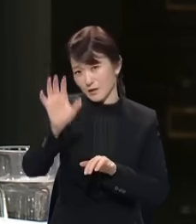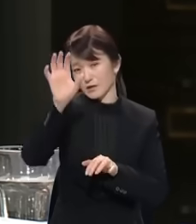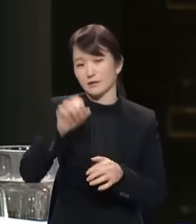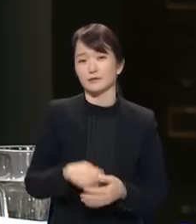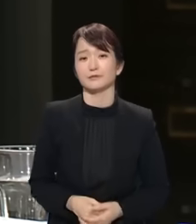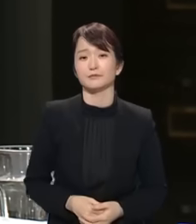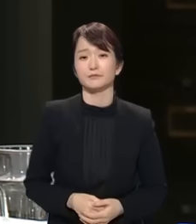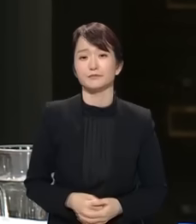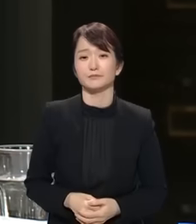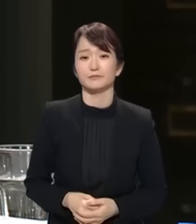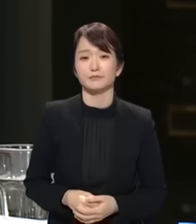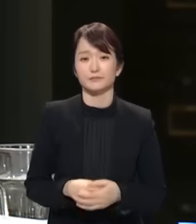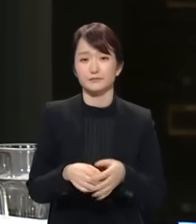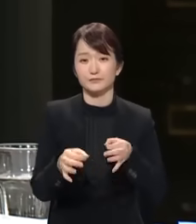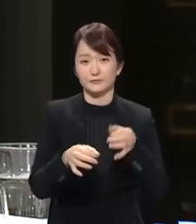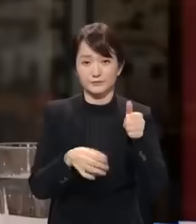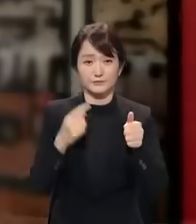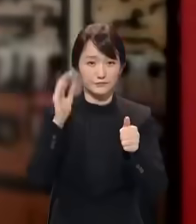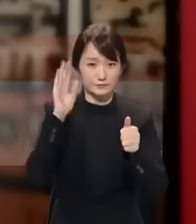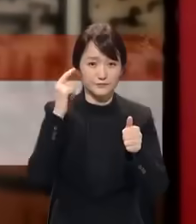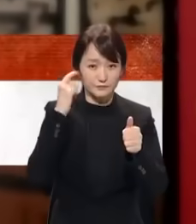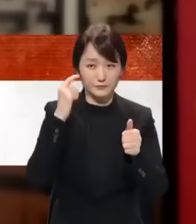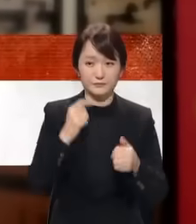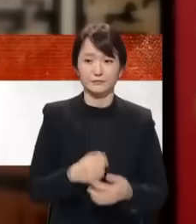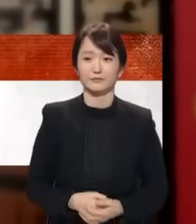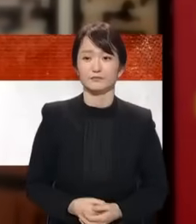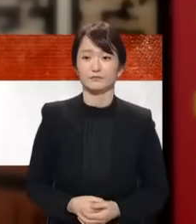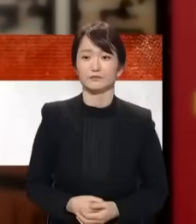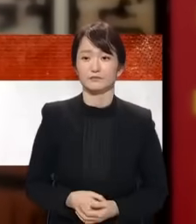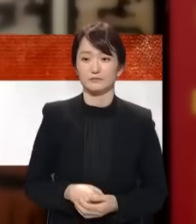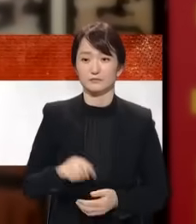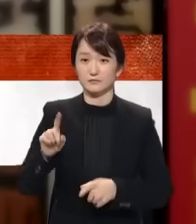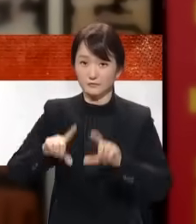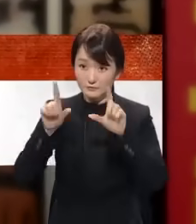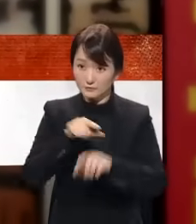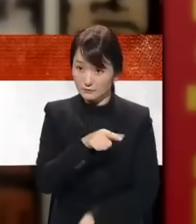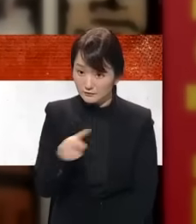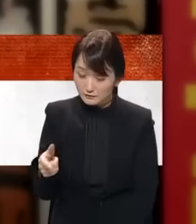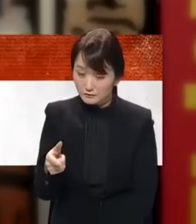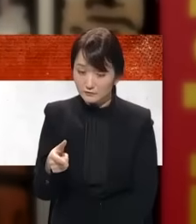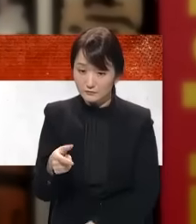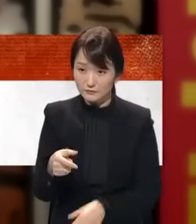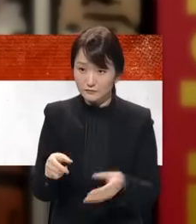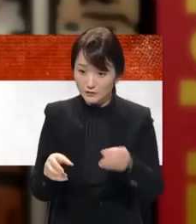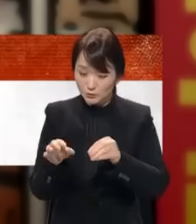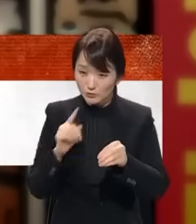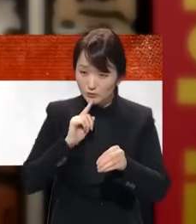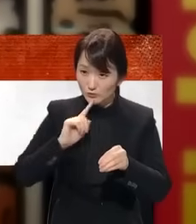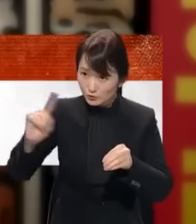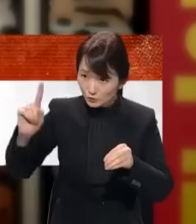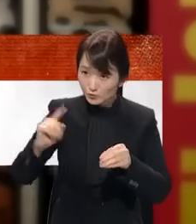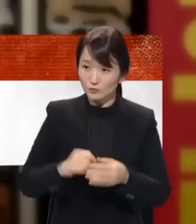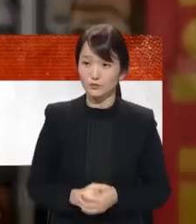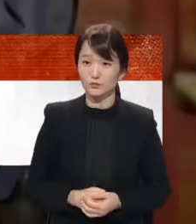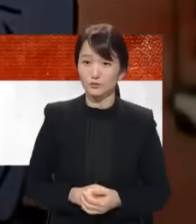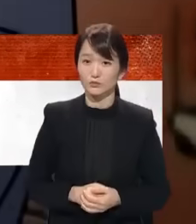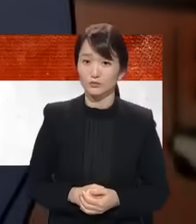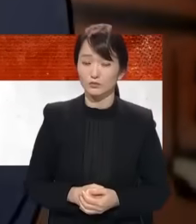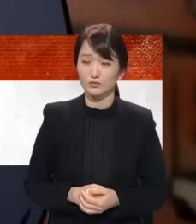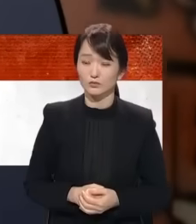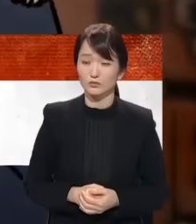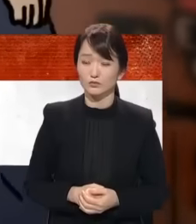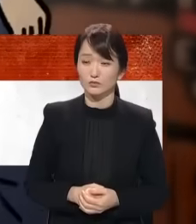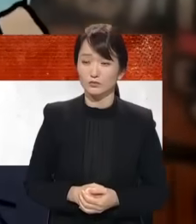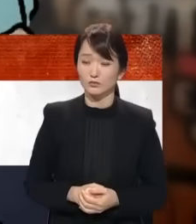사장님 얘기 직접 들어보시죠. 그냥 그날 저녁에 이제 포장 주문 온 거예요. 근데 이게 저희가